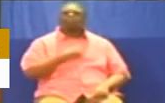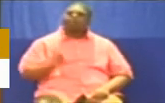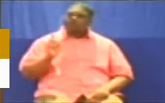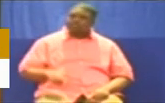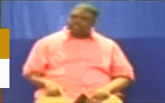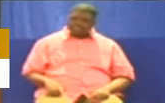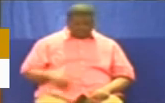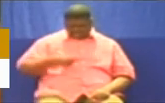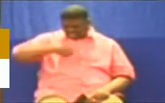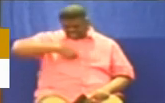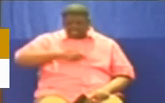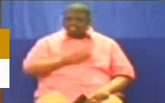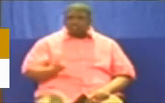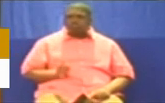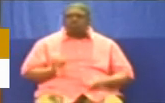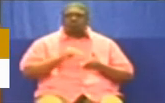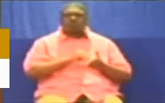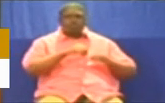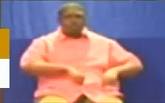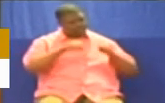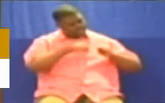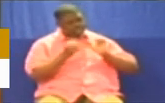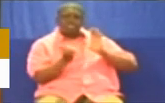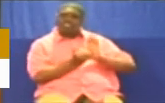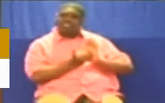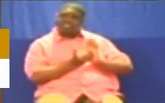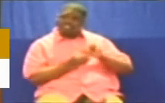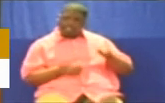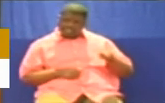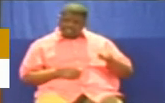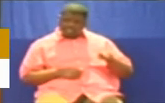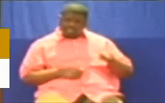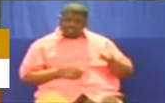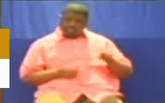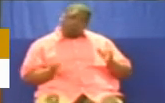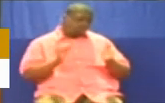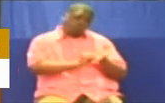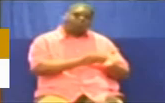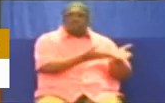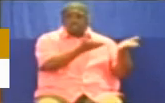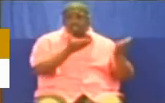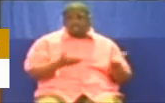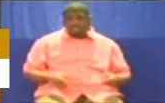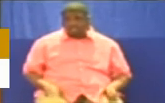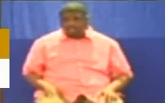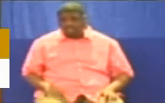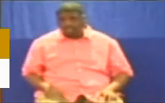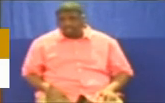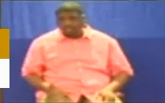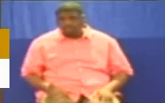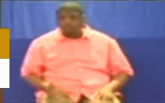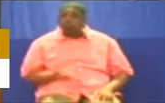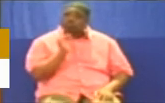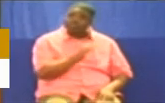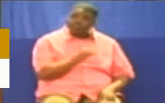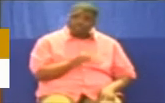Lakini sio sisi tumwekee mamlaka ya kisheria, tutamwekea mkitushawishi hivyo. Maana sisi tunaambia kila dakika jamani,